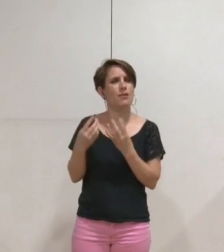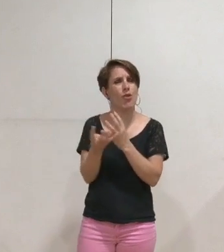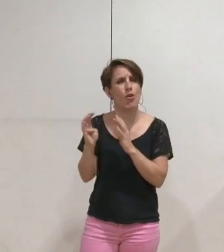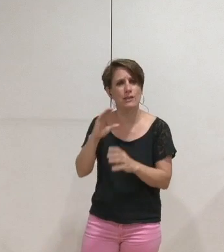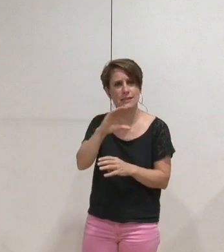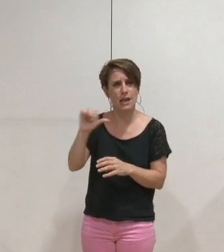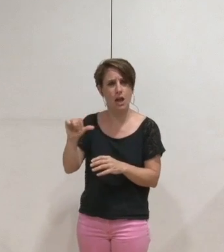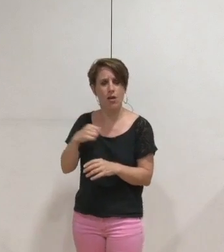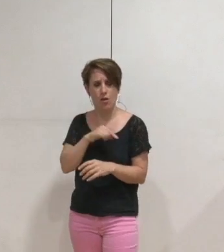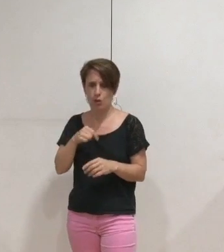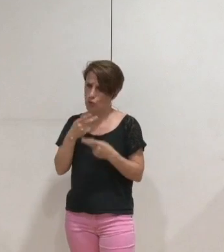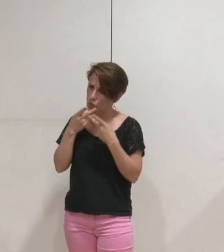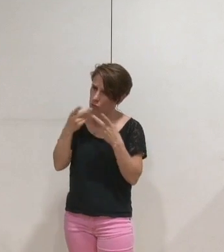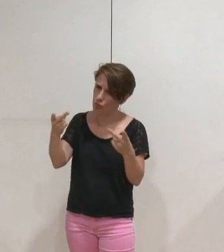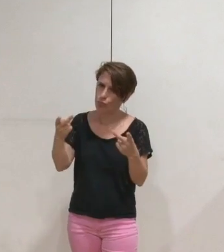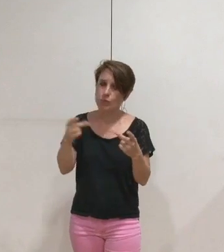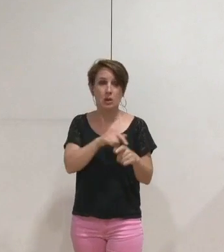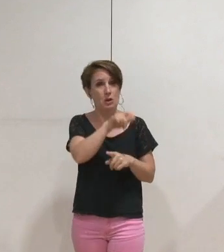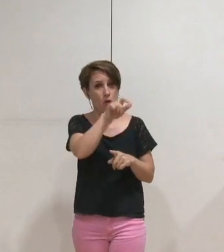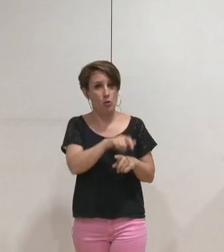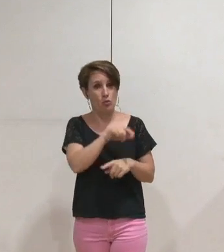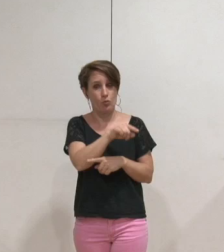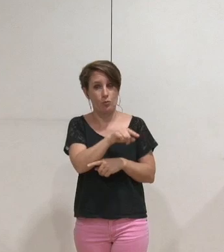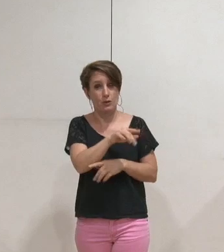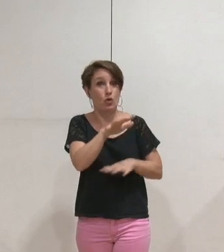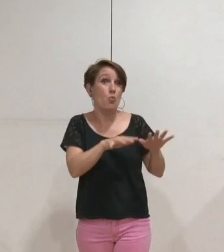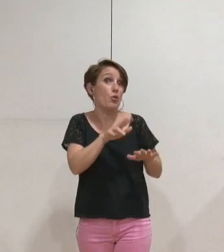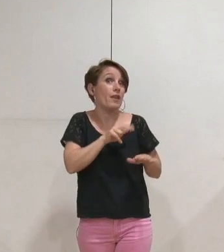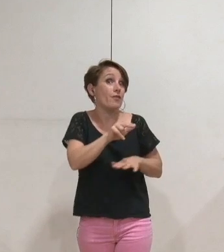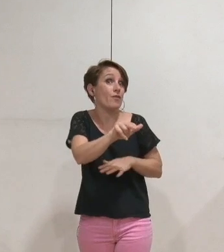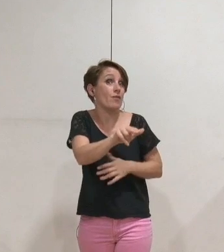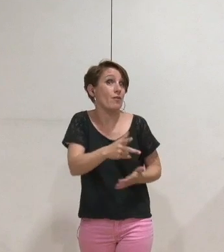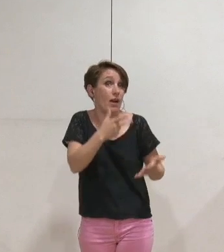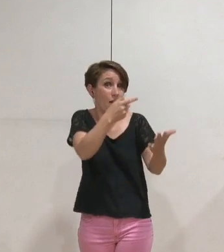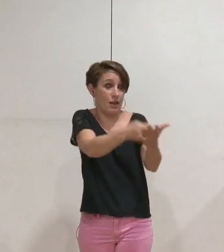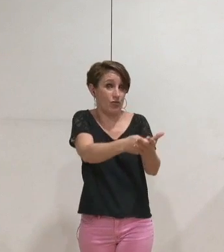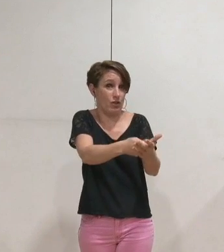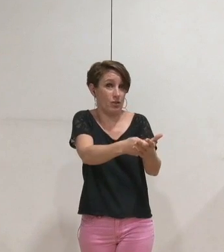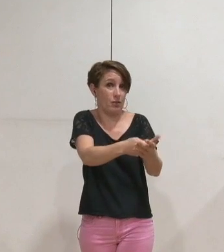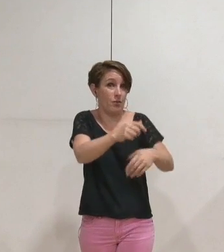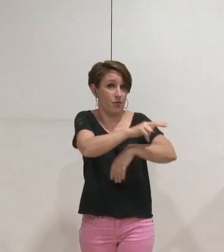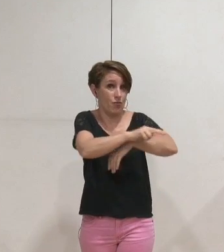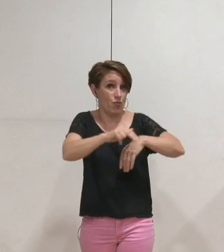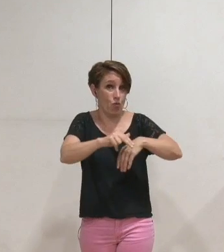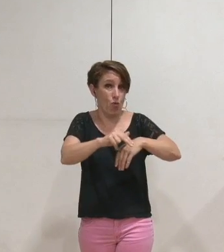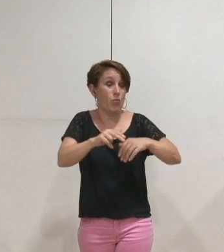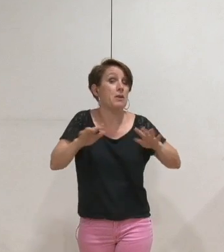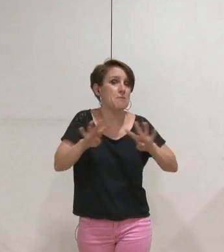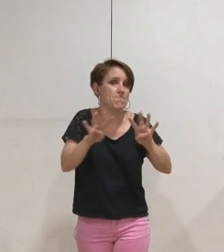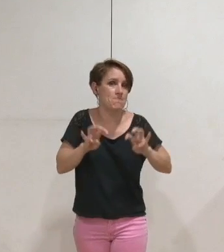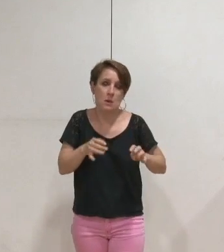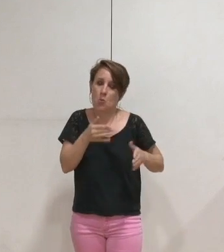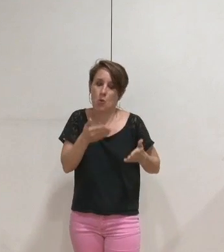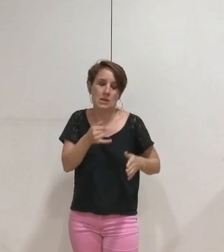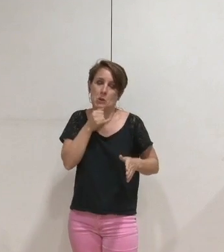d'évoquer notamment un prospect qui pour l'instant aujourd'hui n'a pas encore finalisé son sa proposition d'achat sur bouchiller